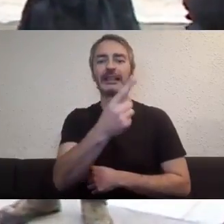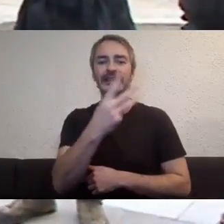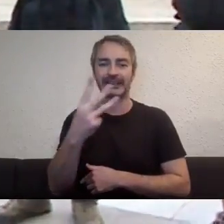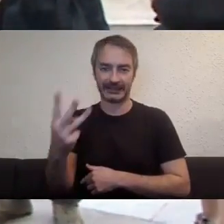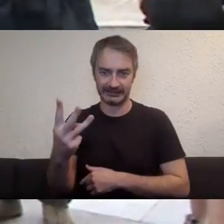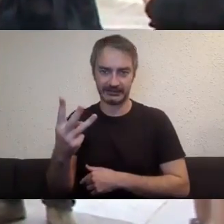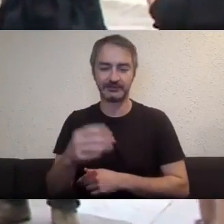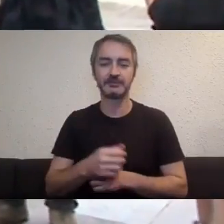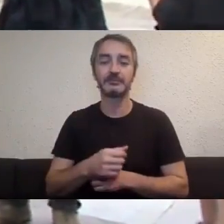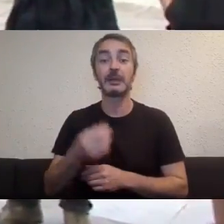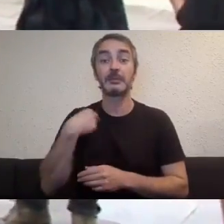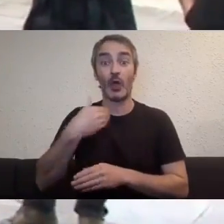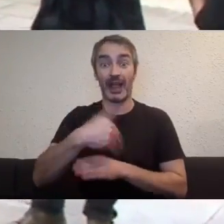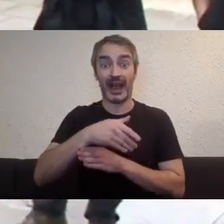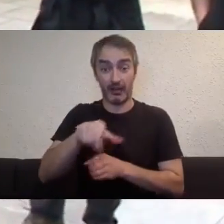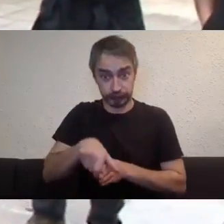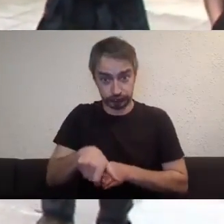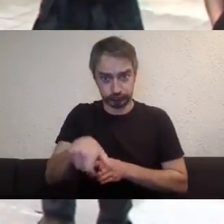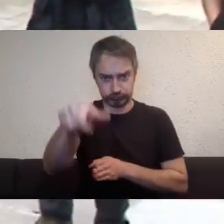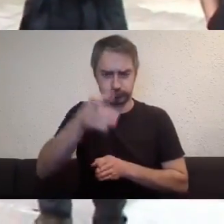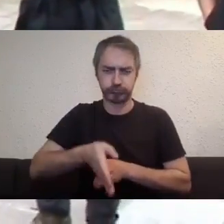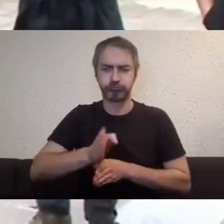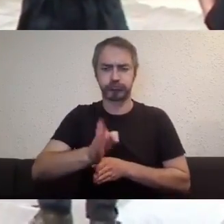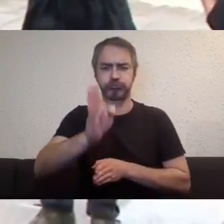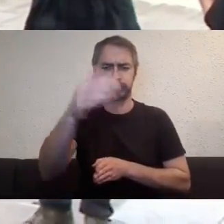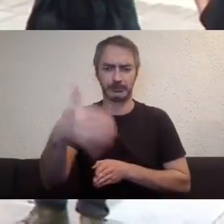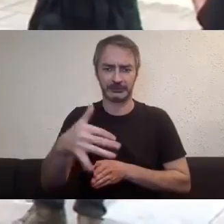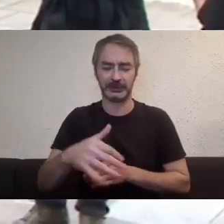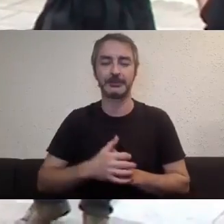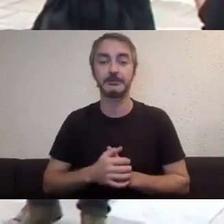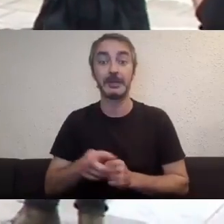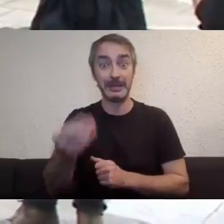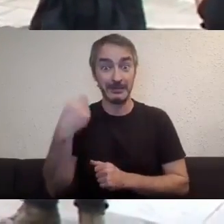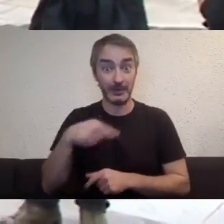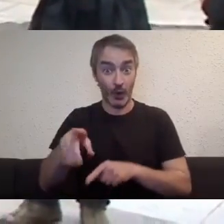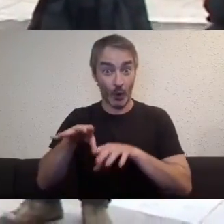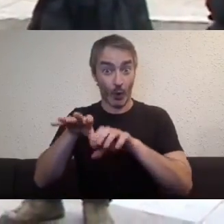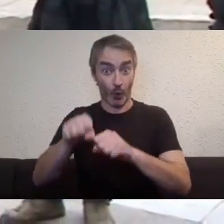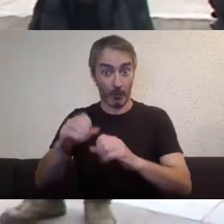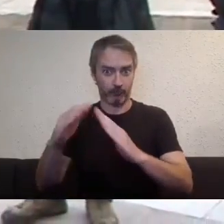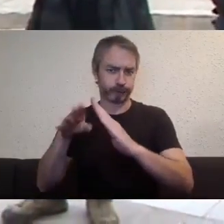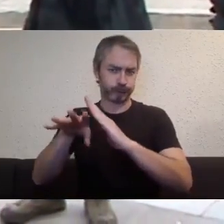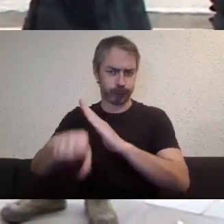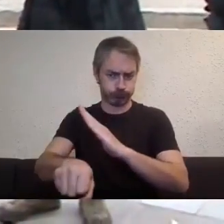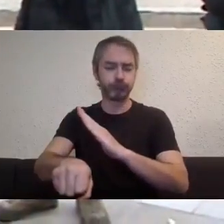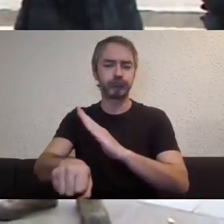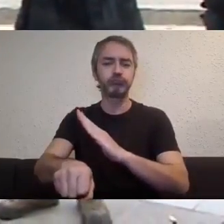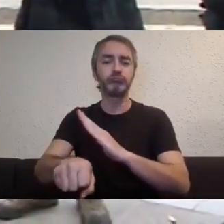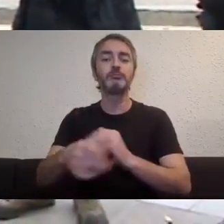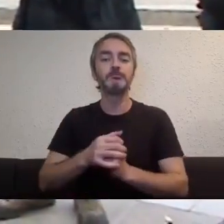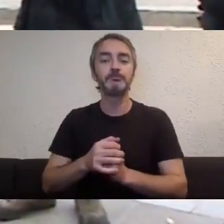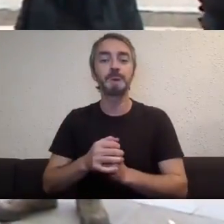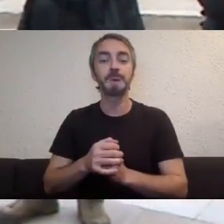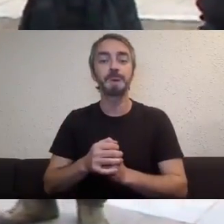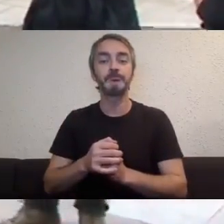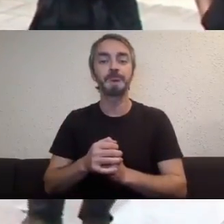part del carrer Torrent de l'Olla. I aquesta ocupació doncs, va sobtar bastant perquè, clar,